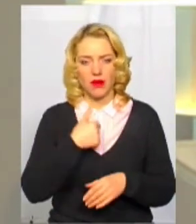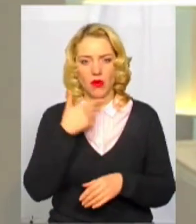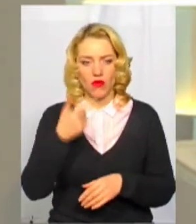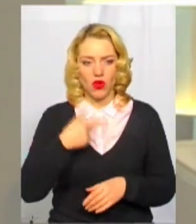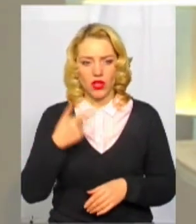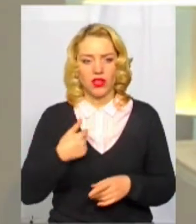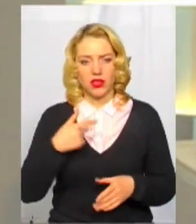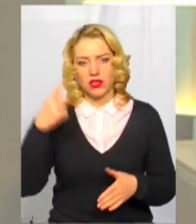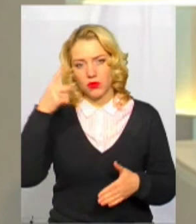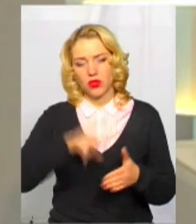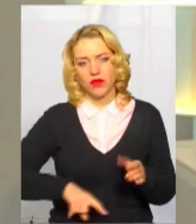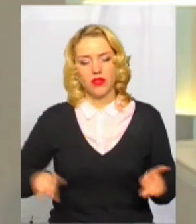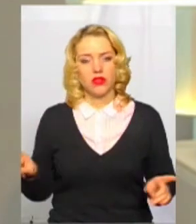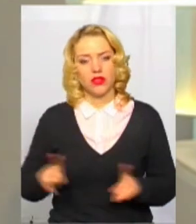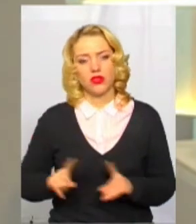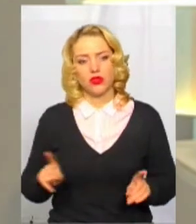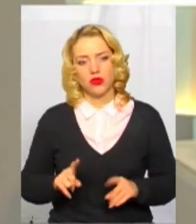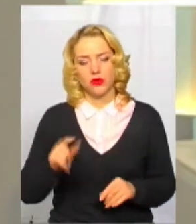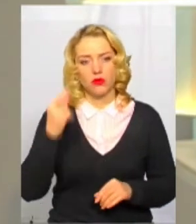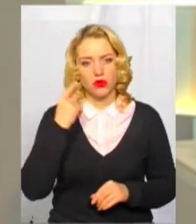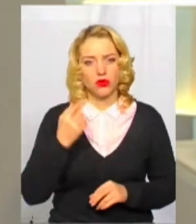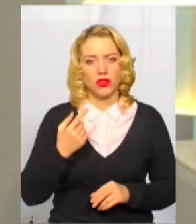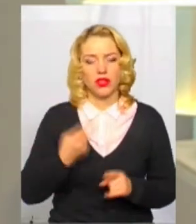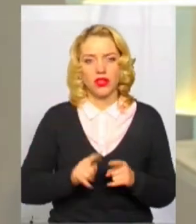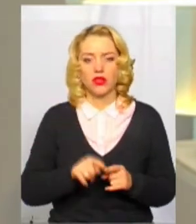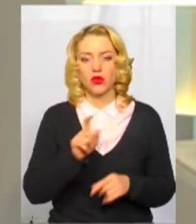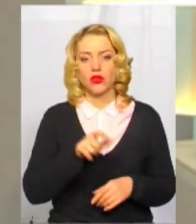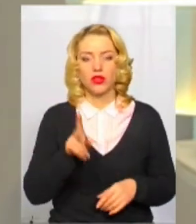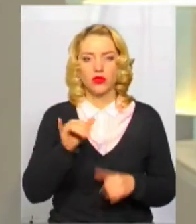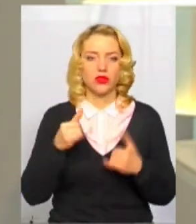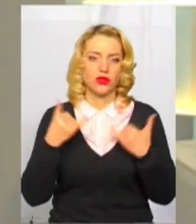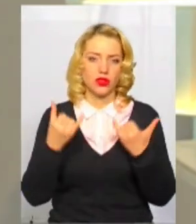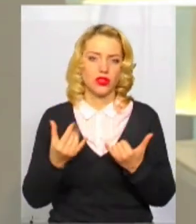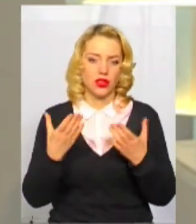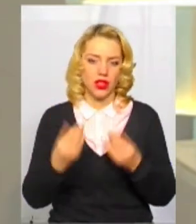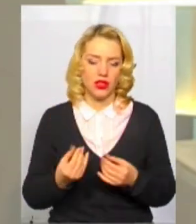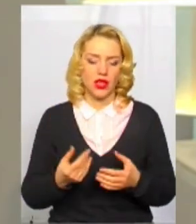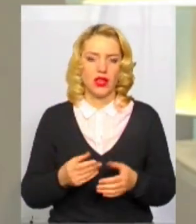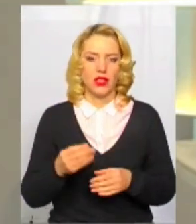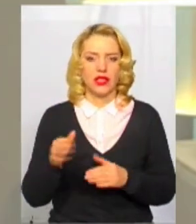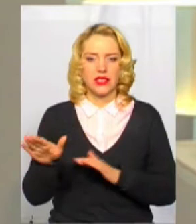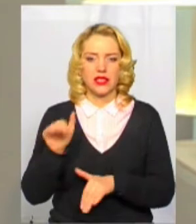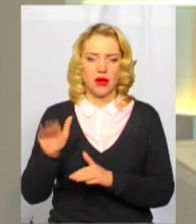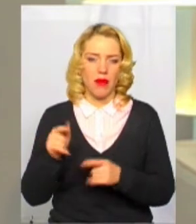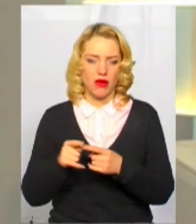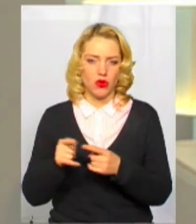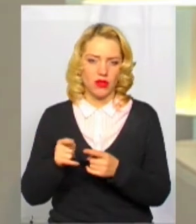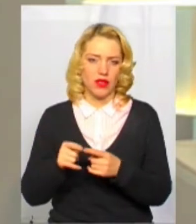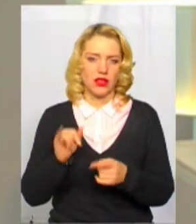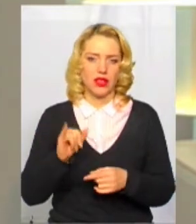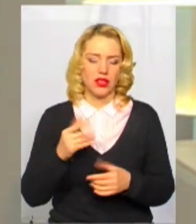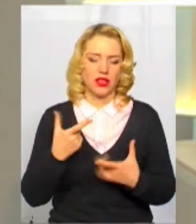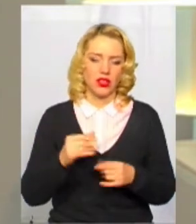я сподіваюся, що почули все ж таки тих людей, які на сьогоднішній день знімають квартири, десь живуть в